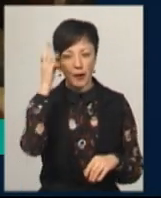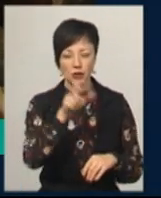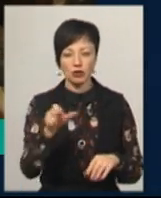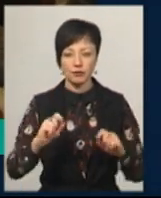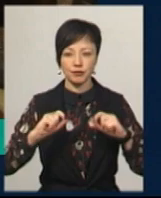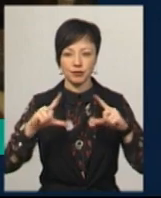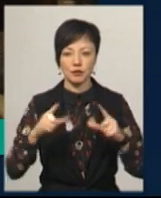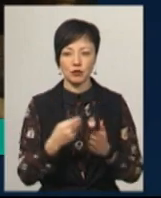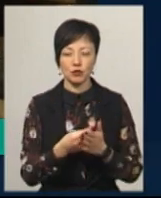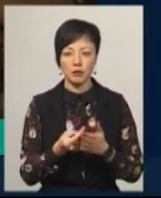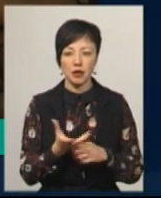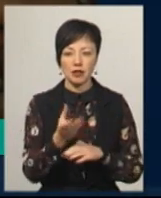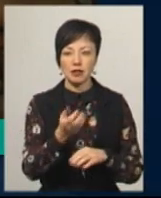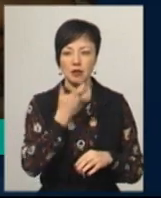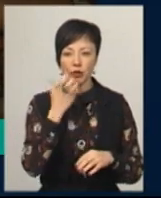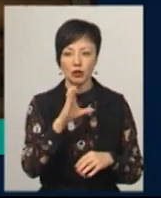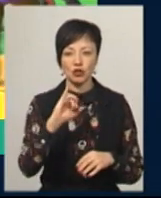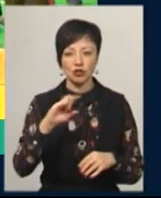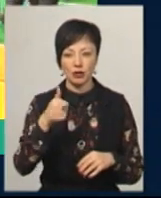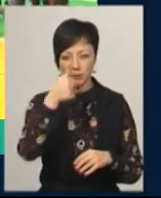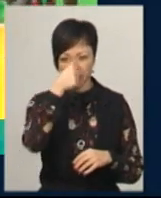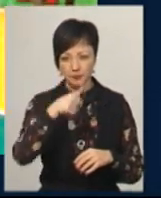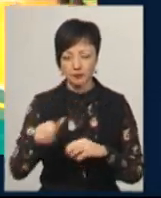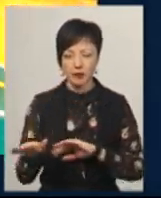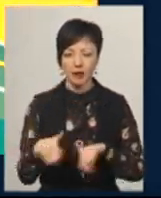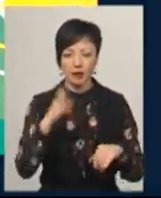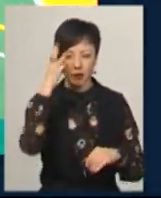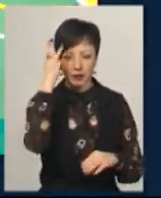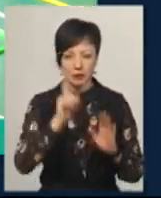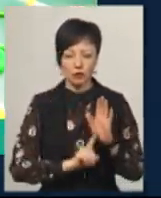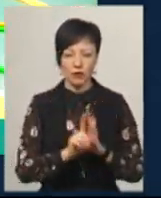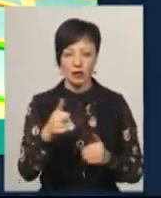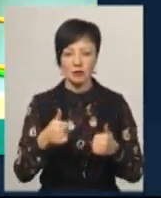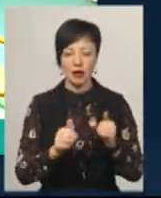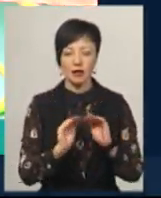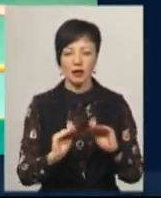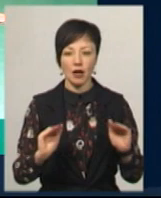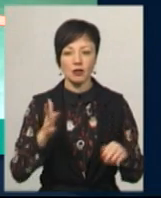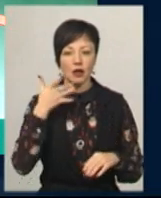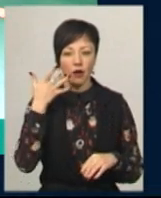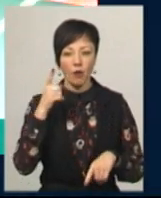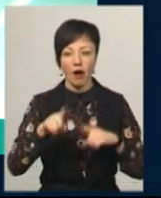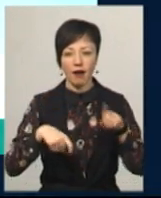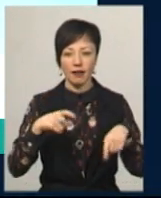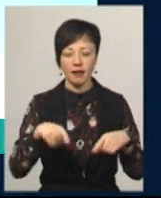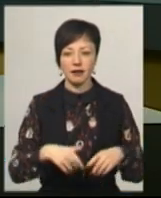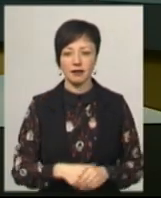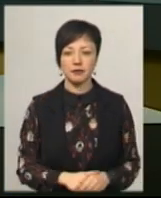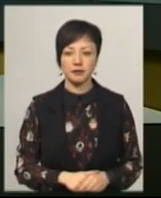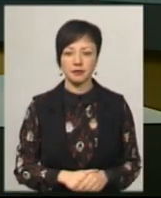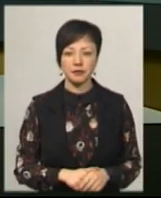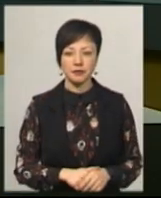зросла сума в платіжках за тепло за січень місяць. У Хмельницькому стартували змагання з дитячої легкої атлетики».